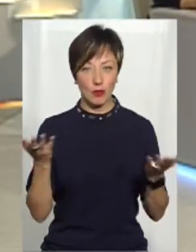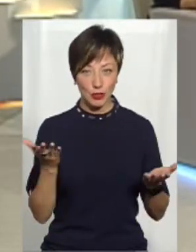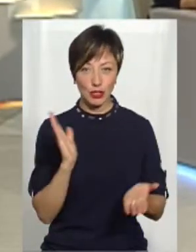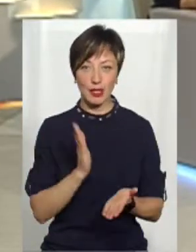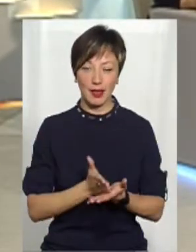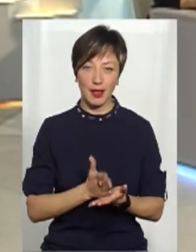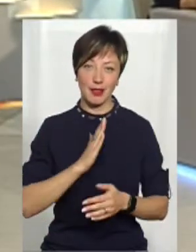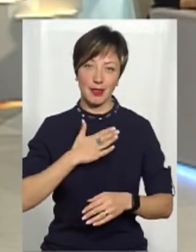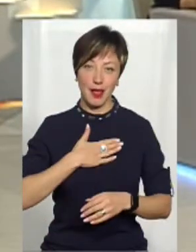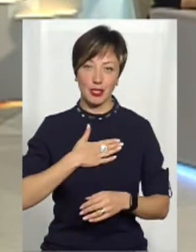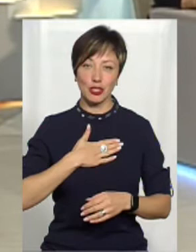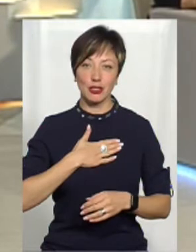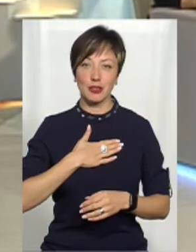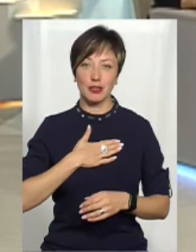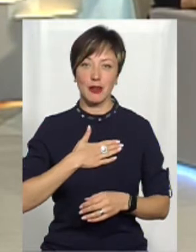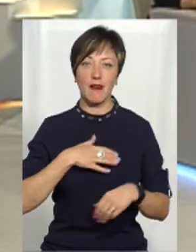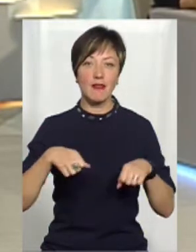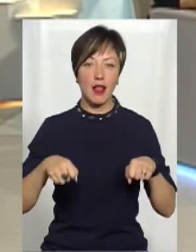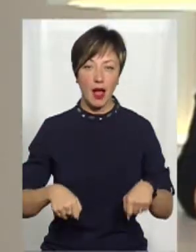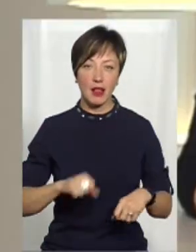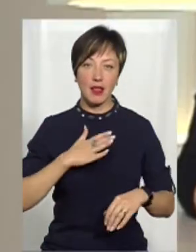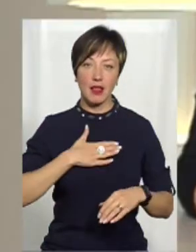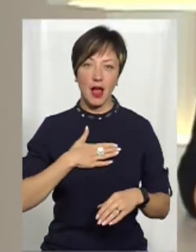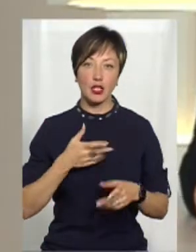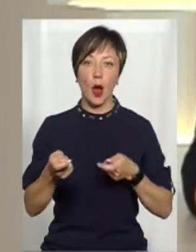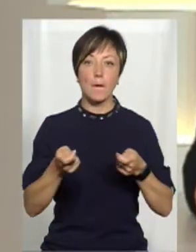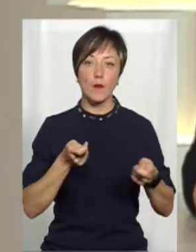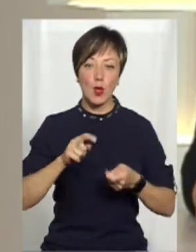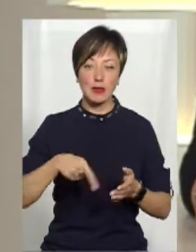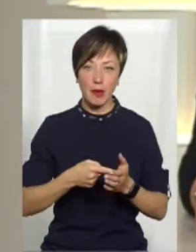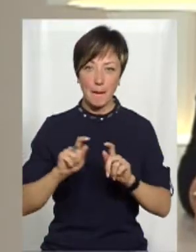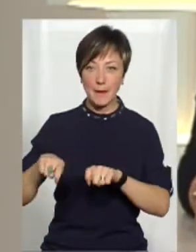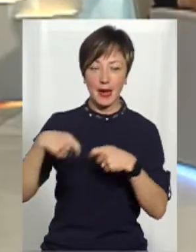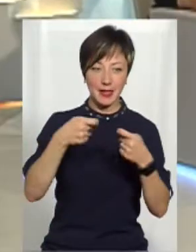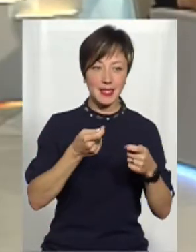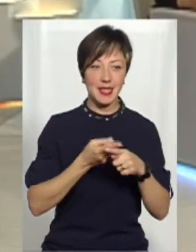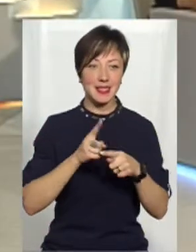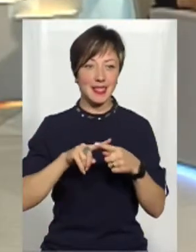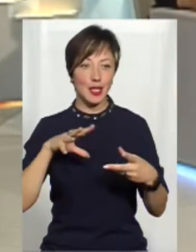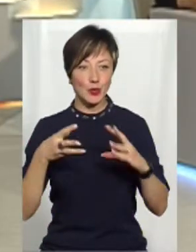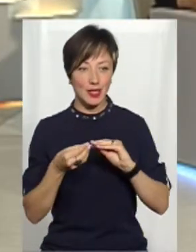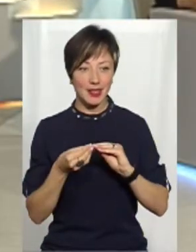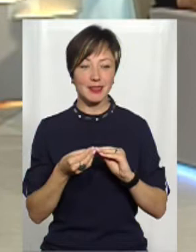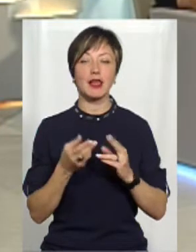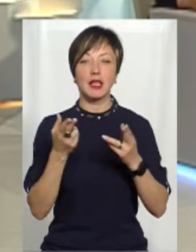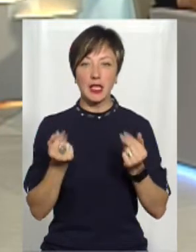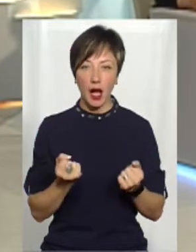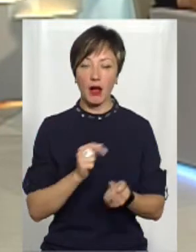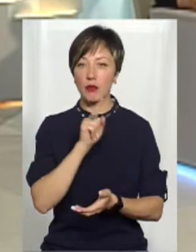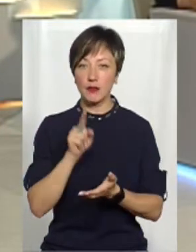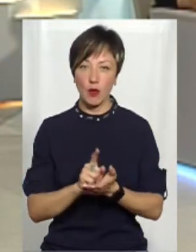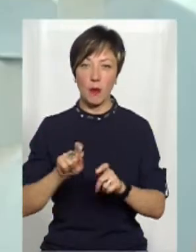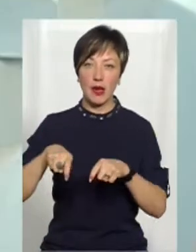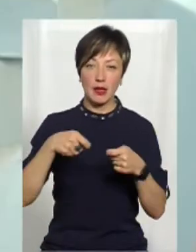публічні наша публічна наша влада, наш муніципалітет. Ви їм передасте ці результати? Так, звичайно,